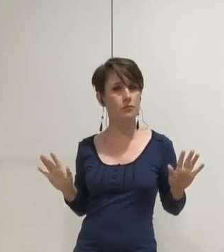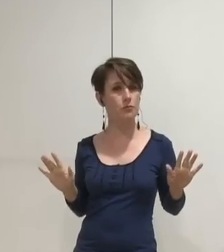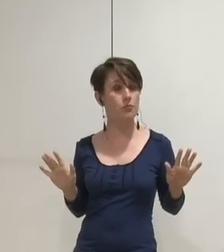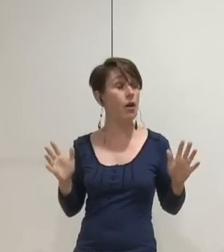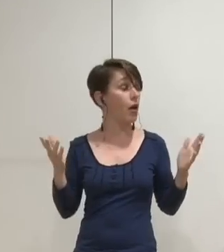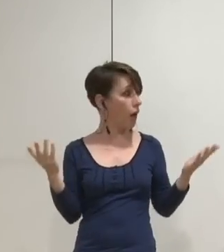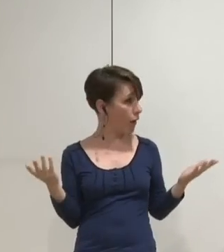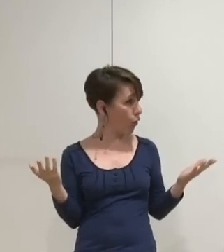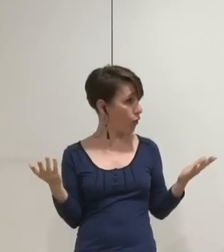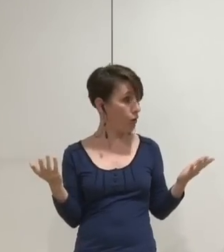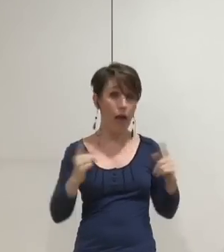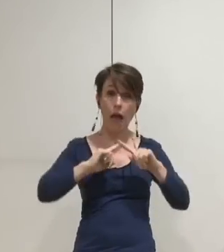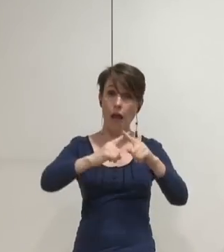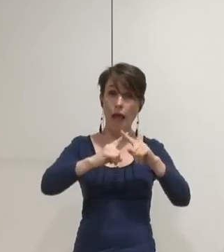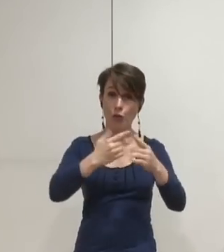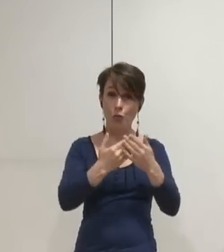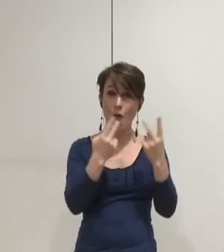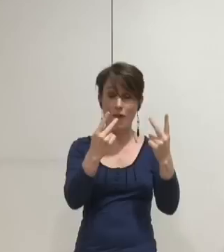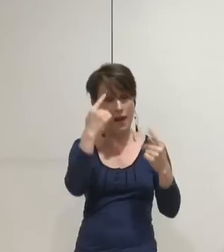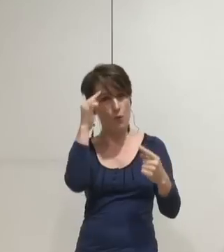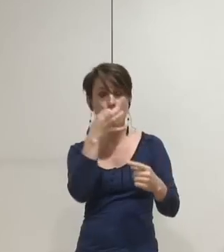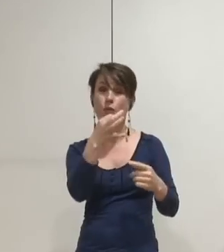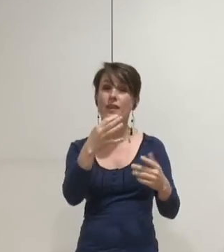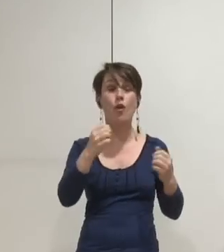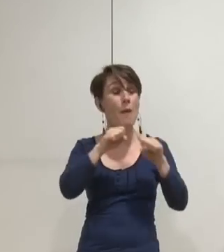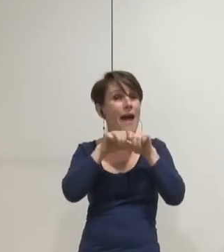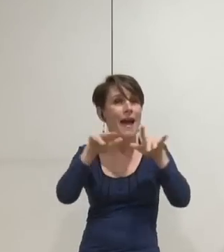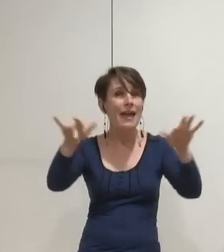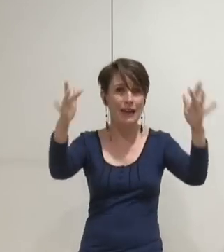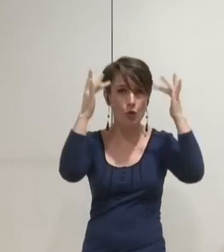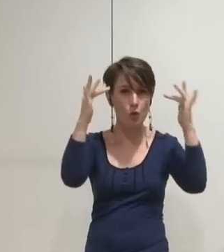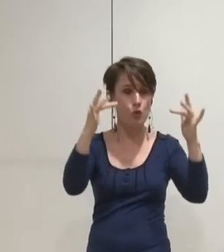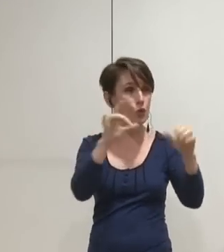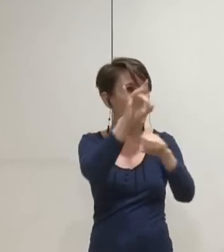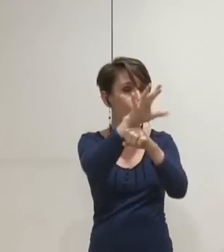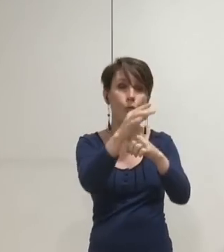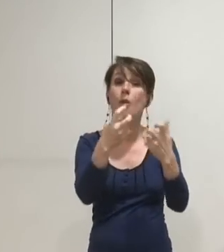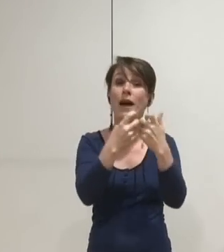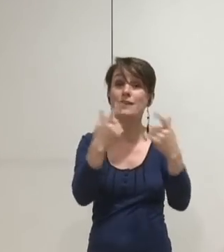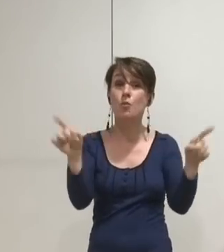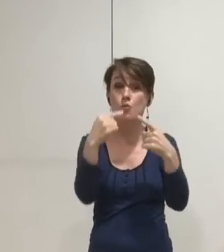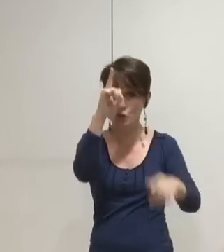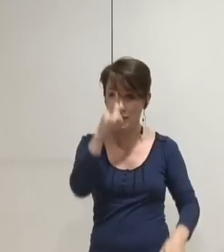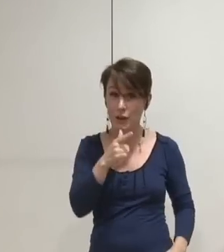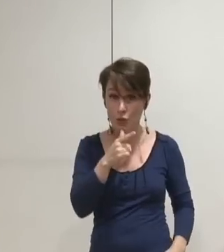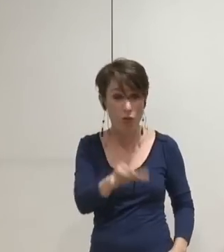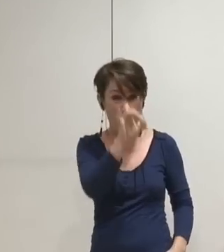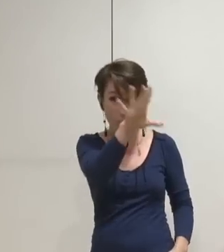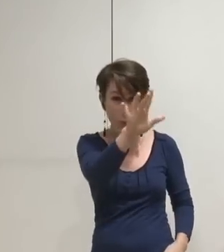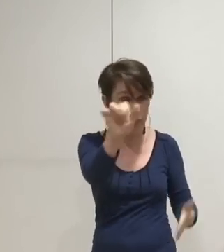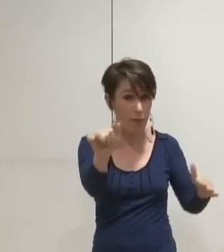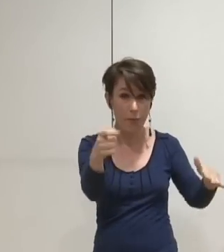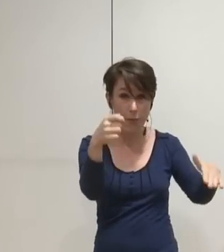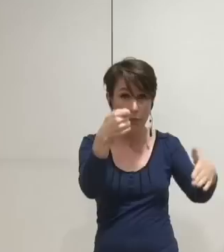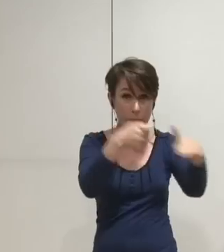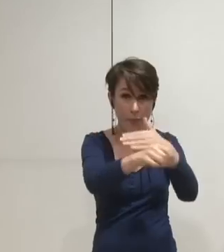argument semble marcher pour que vous êtes contre le réement culturel ça marche pour certains événements je pense au Musiciens du Louvre mais là en l'occurrence ça vous dérange